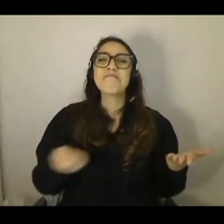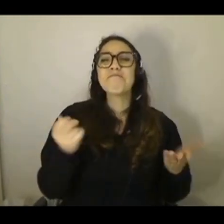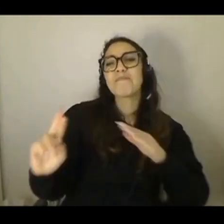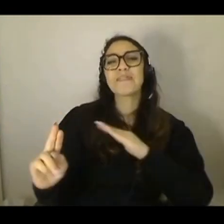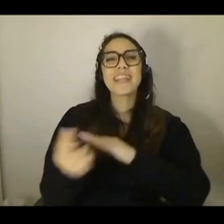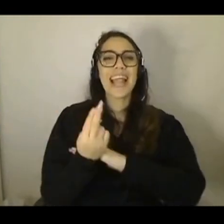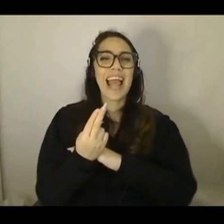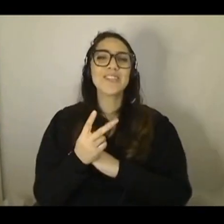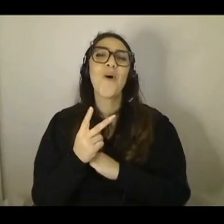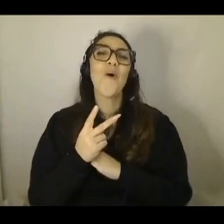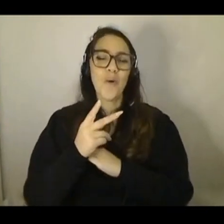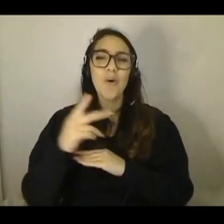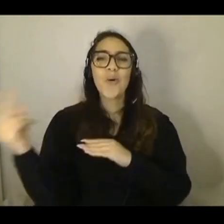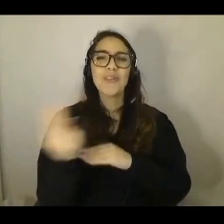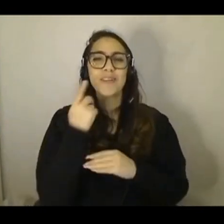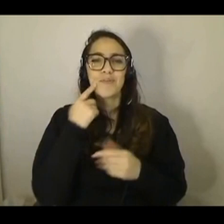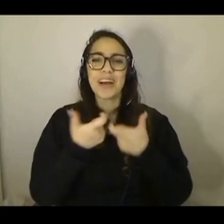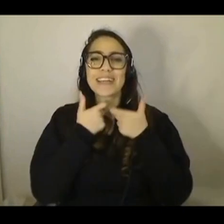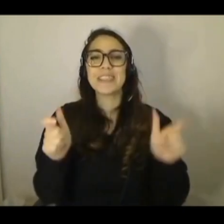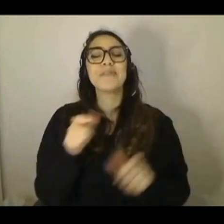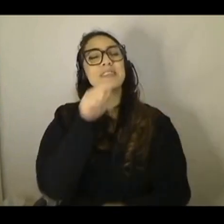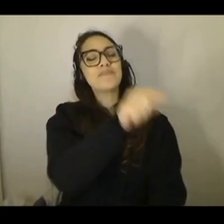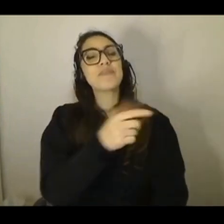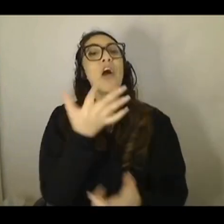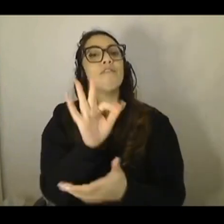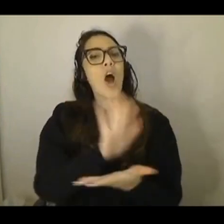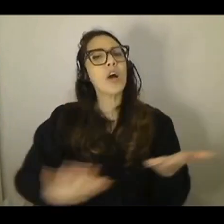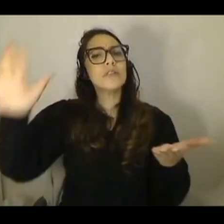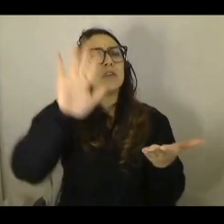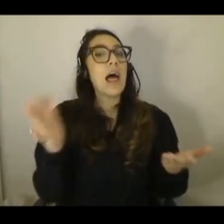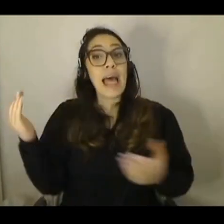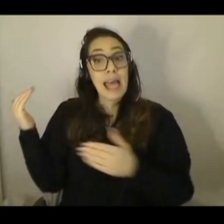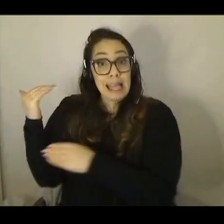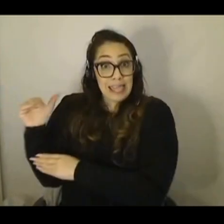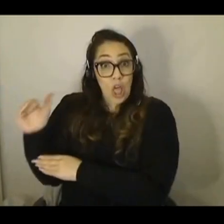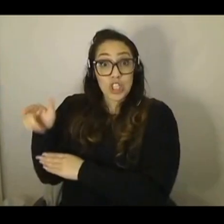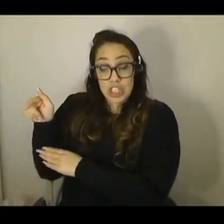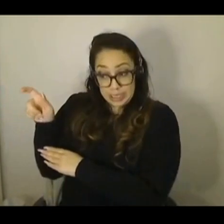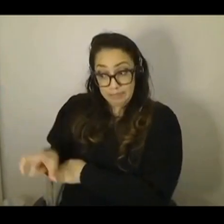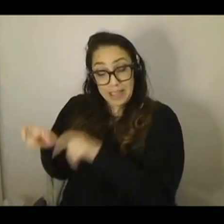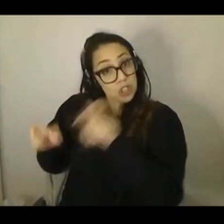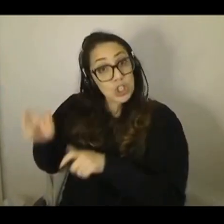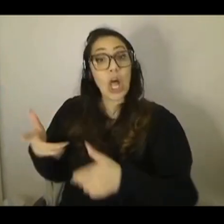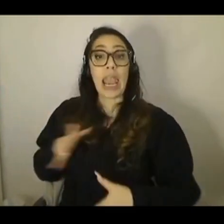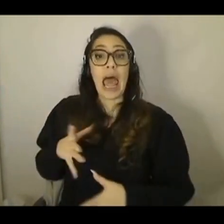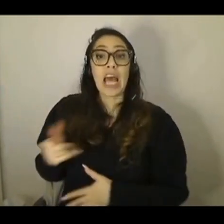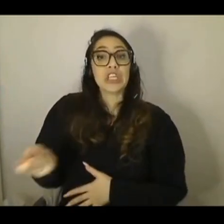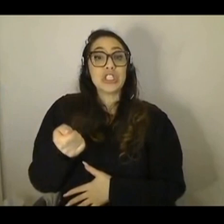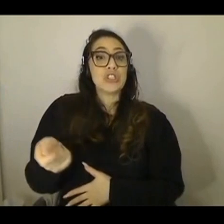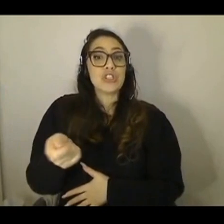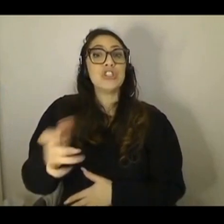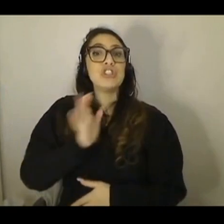à l'accessibilité. Alors, en France, les personnes étrangères accompagnées d'un chien guide ou un chien d'assistance n'ont pas de